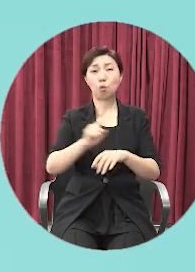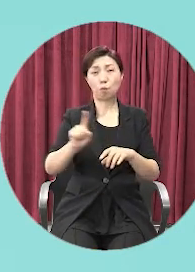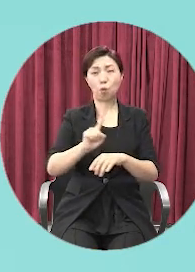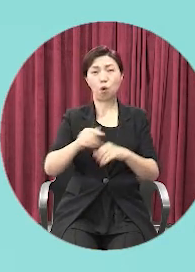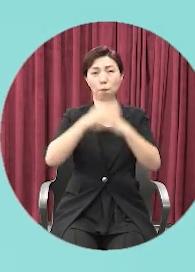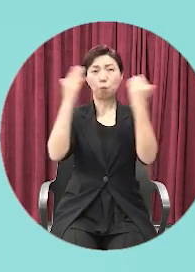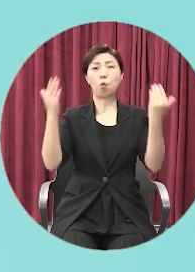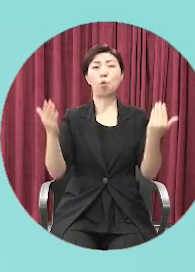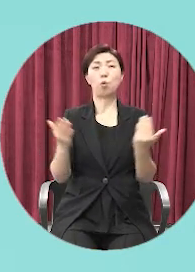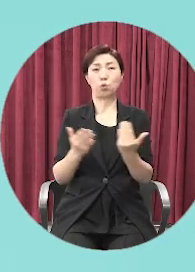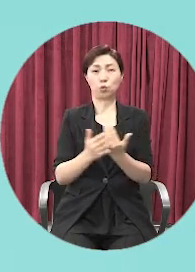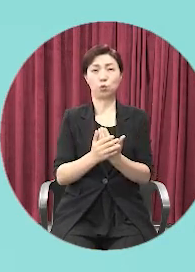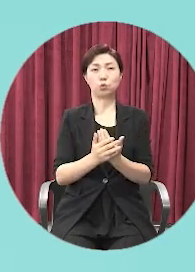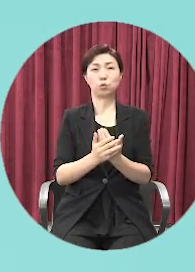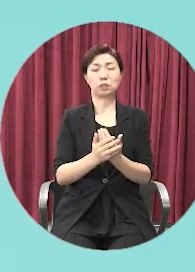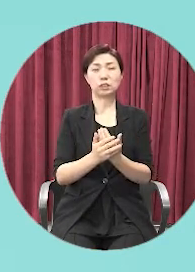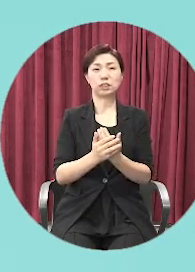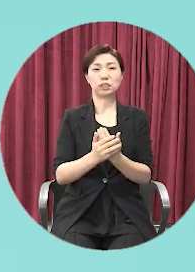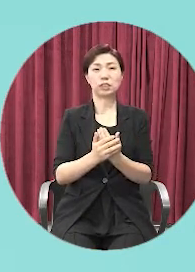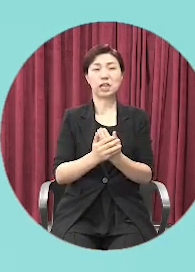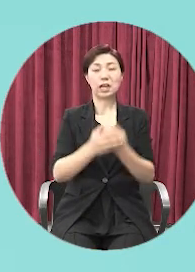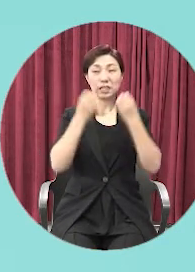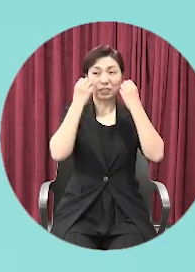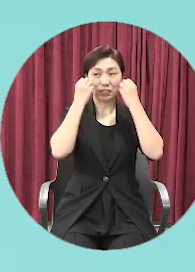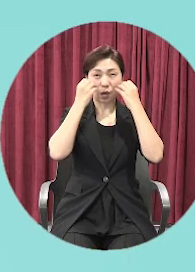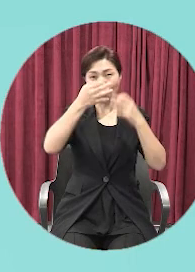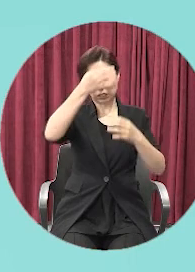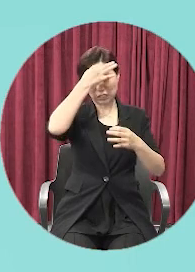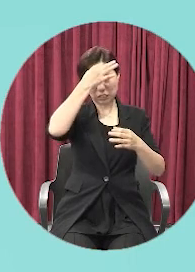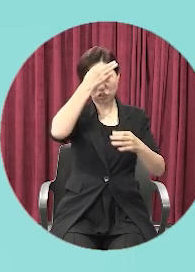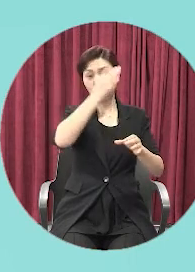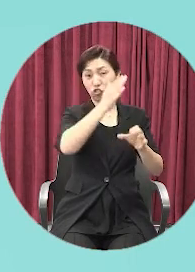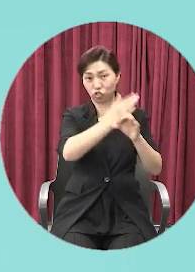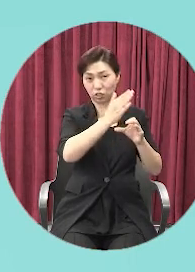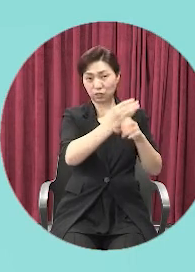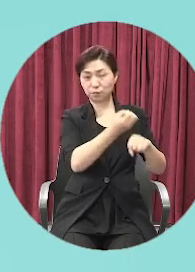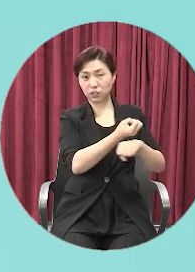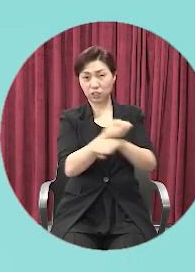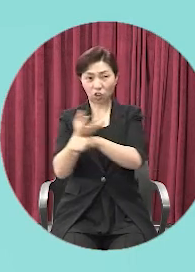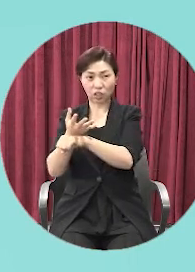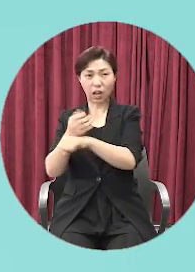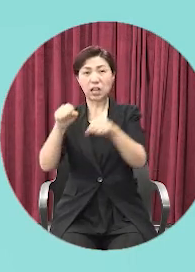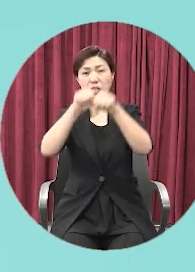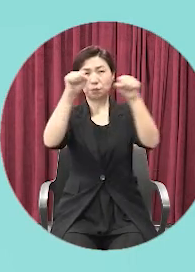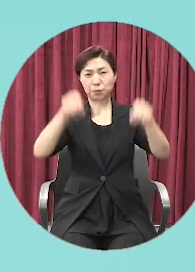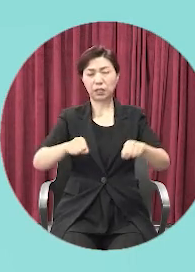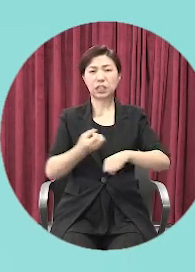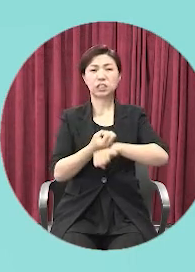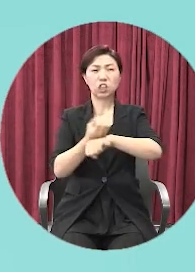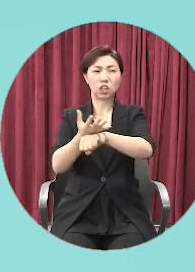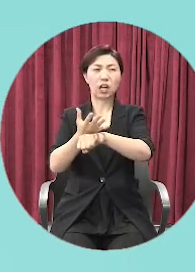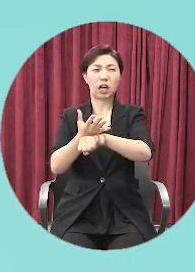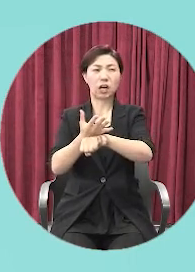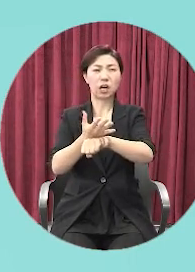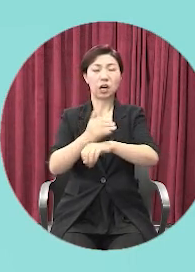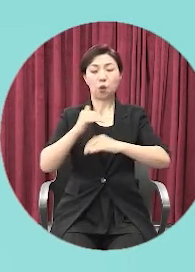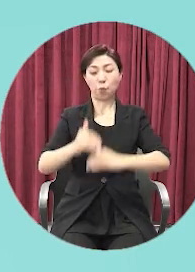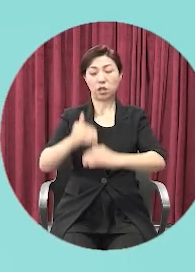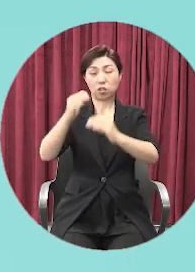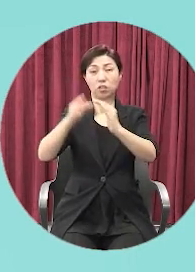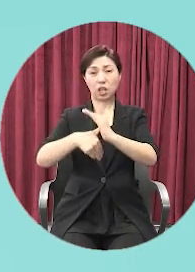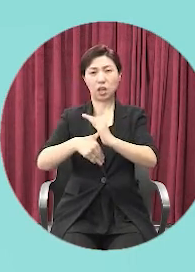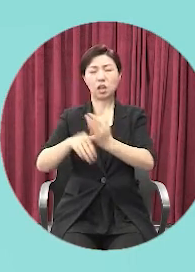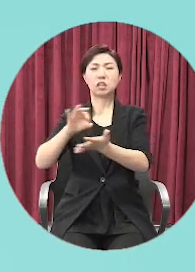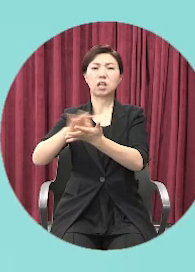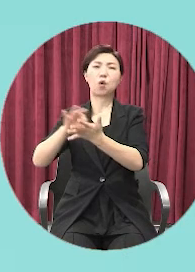것들이 우리가 많은 그 개발된 기술과 플랫폼들이 실제 전달 과정까지 해서 수요자가 충분하게 고려가